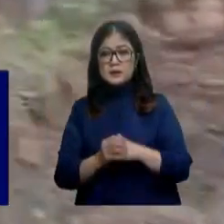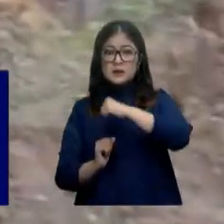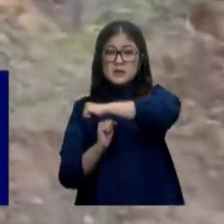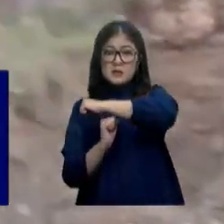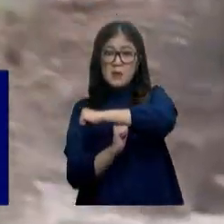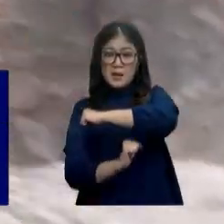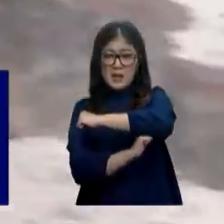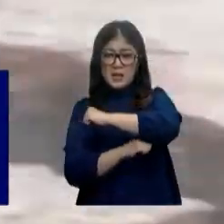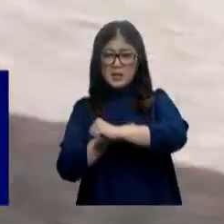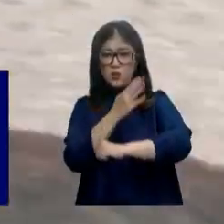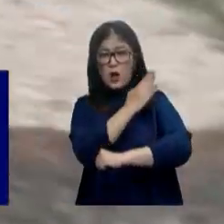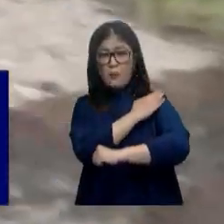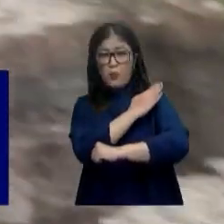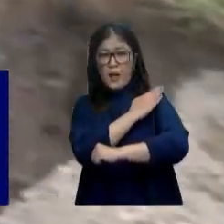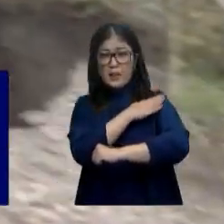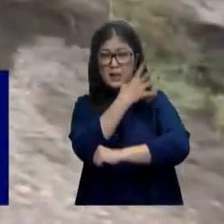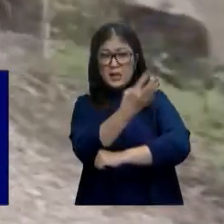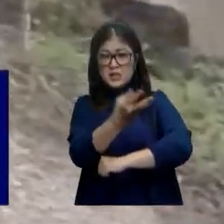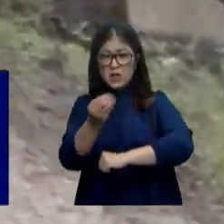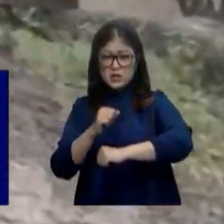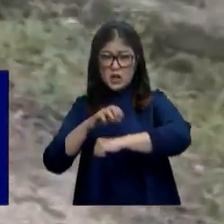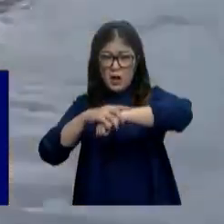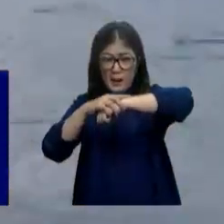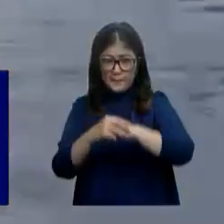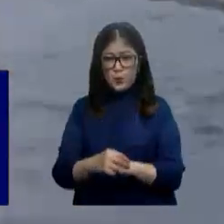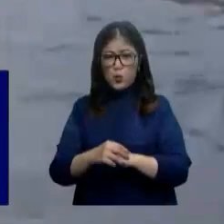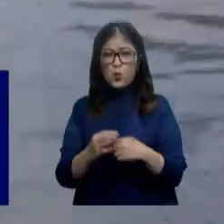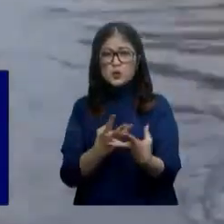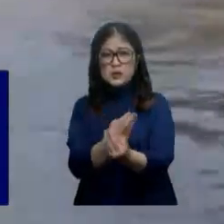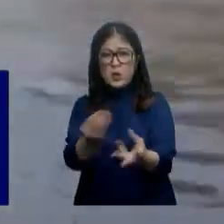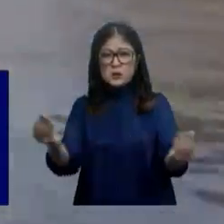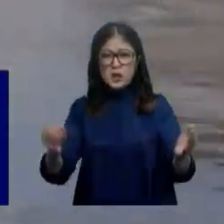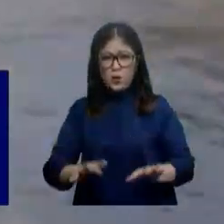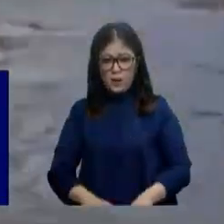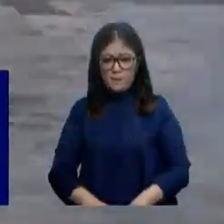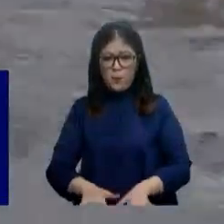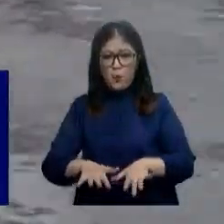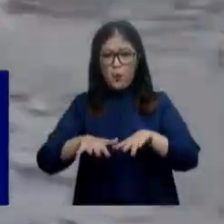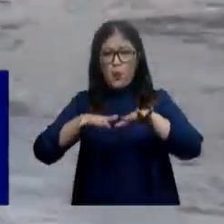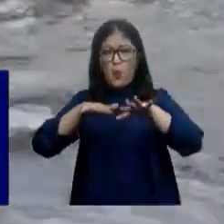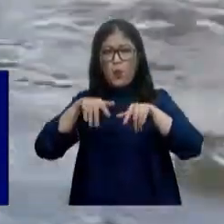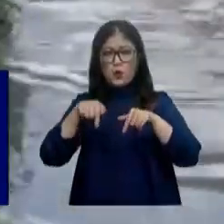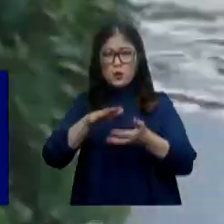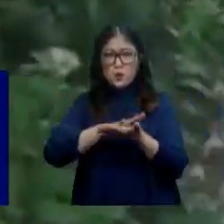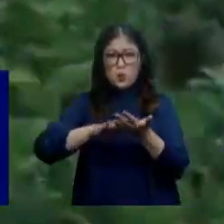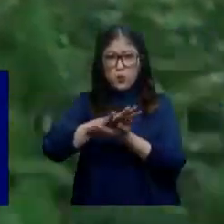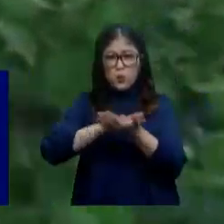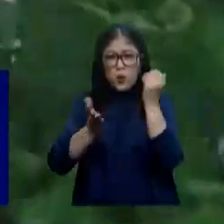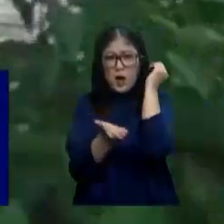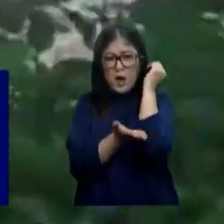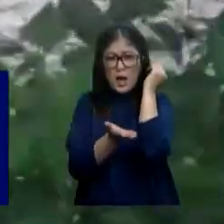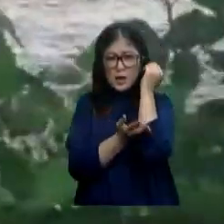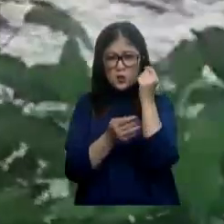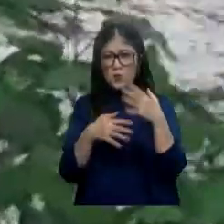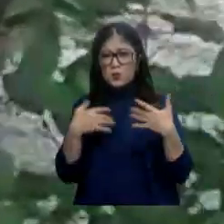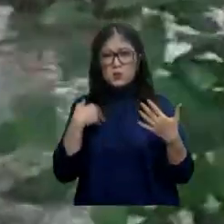antar kabupaten dan ratusan hektar sawah milik warga. Banjir bandang yang membawa material lumpur dan batang kayu ini terjadi tiba-tiba